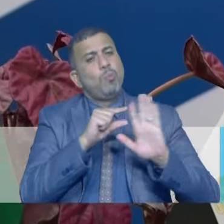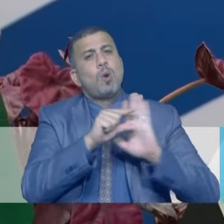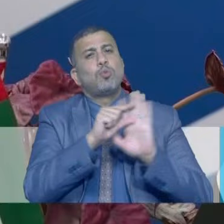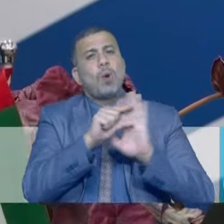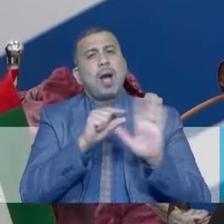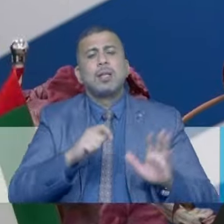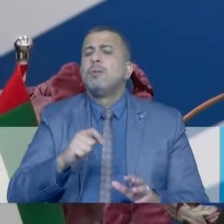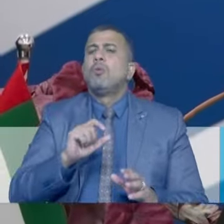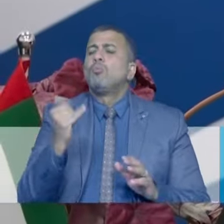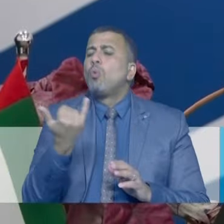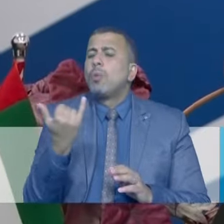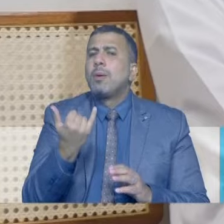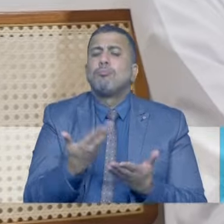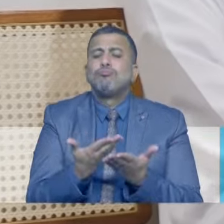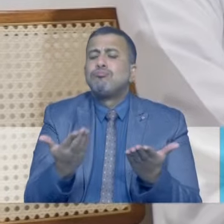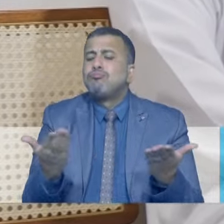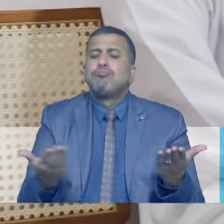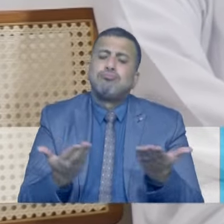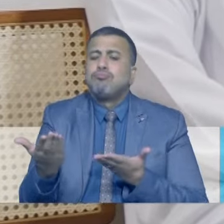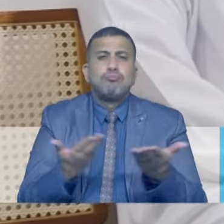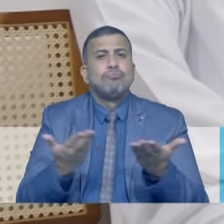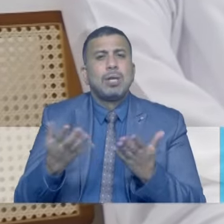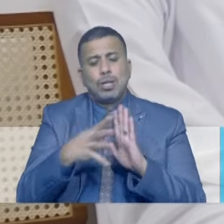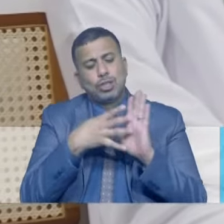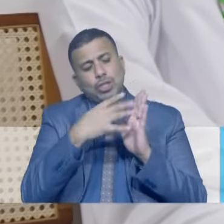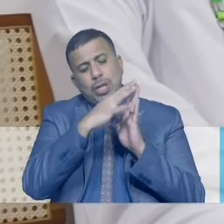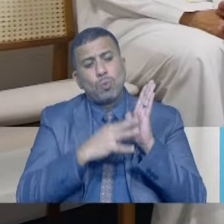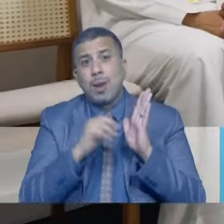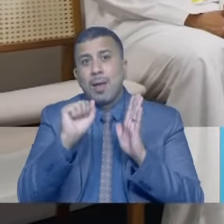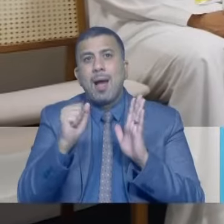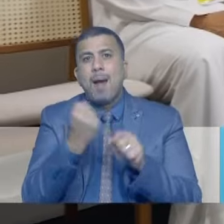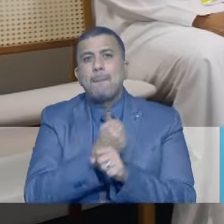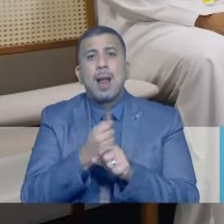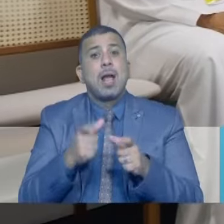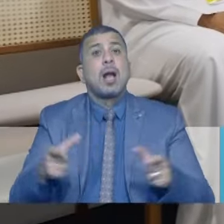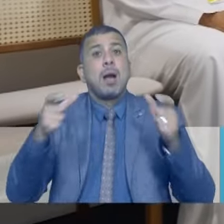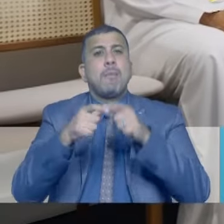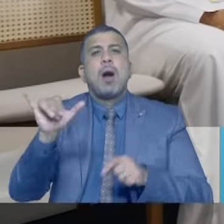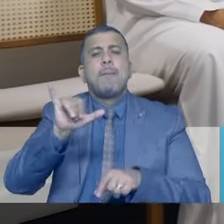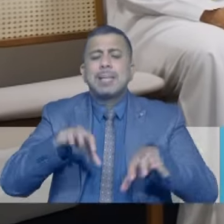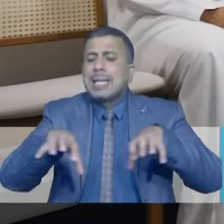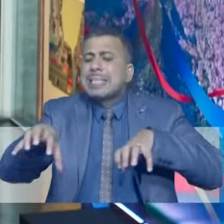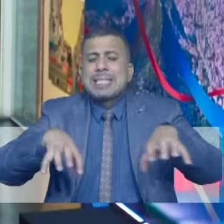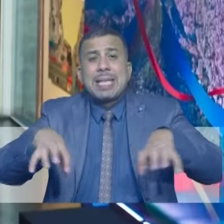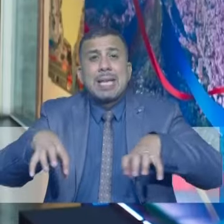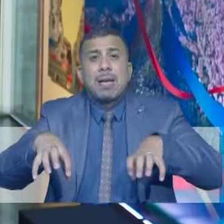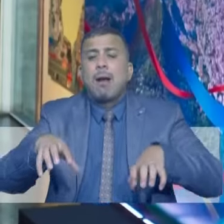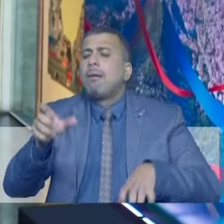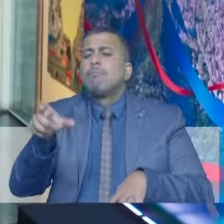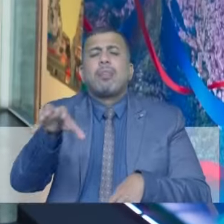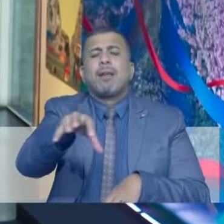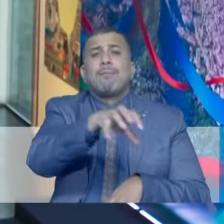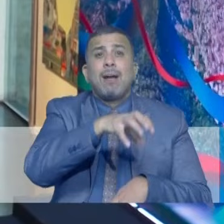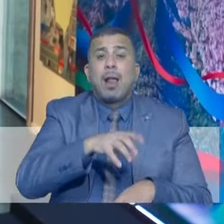عددا من الموضوعات والقضايا المطروحه على جدول اعمال القمه واهميه التنسيق بين جميع الاطراف